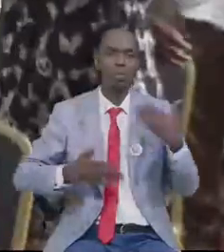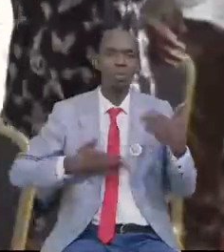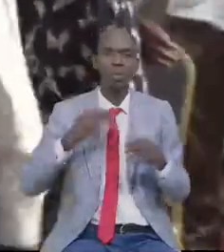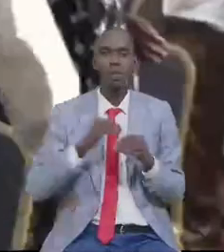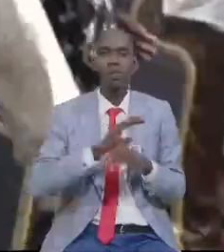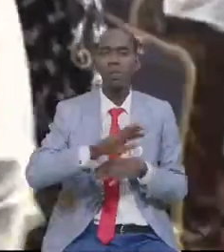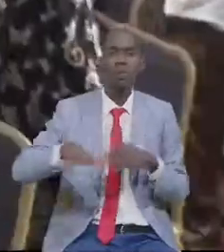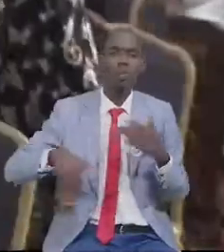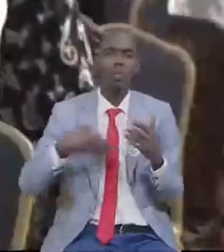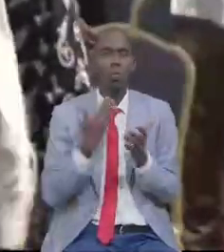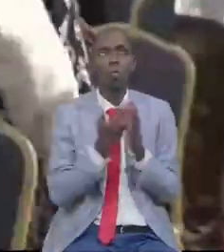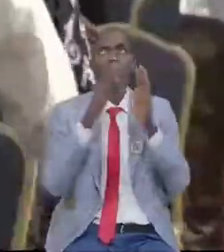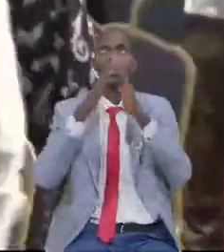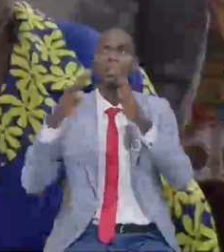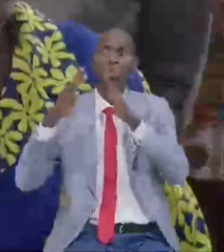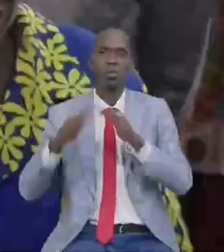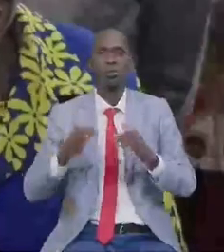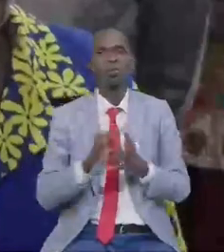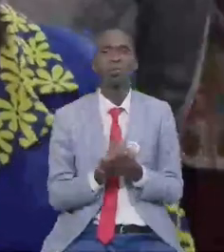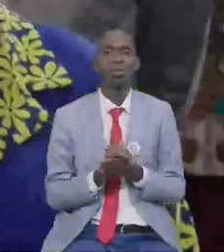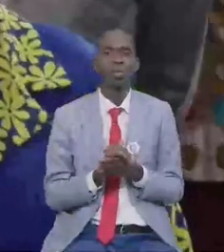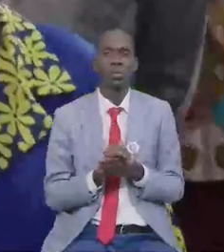Il y avait la joie dans toute la ville.